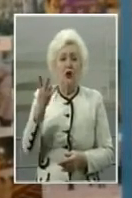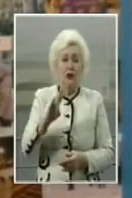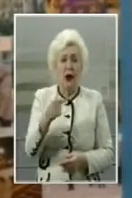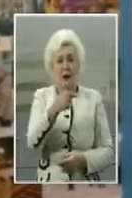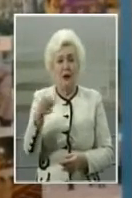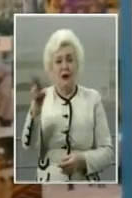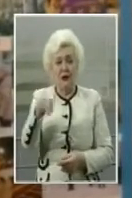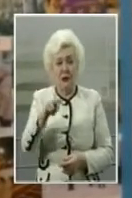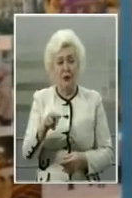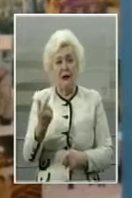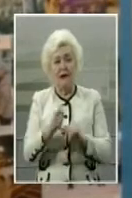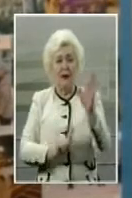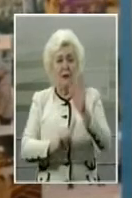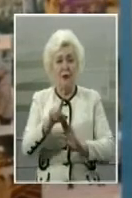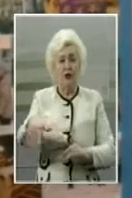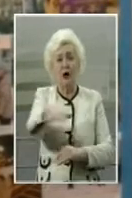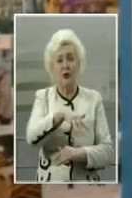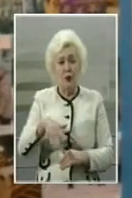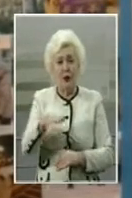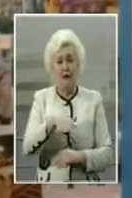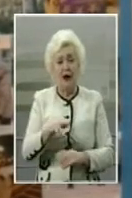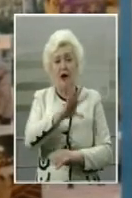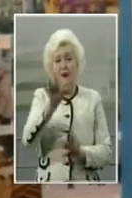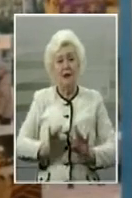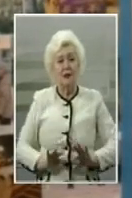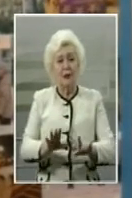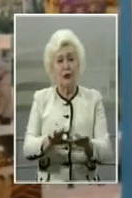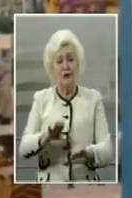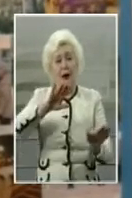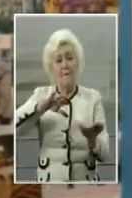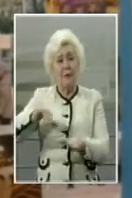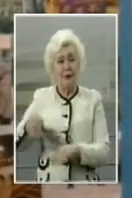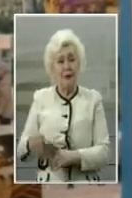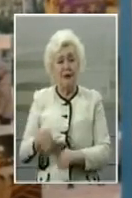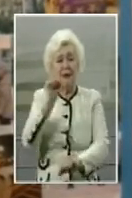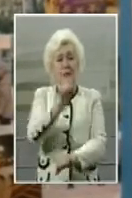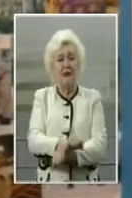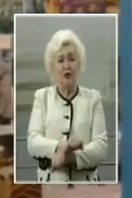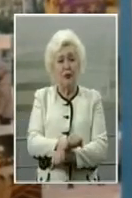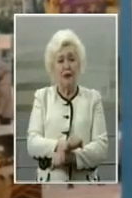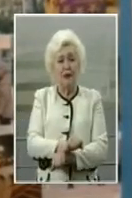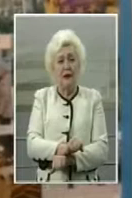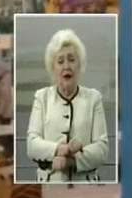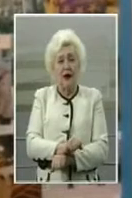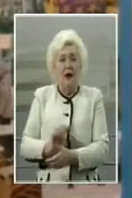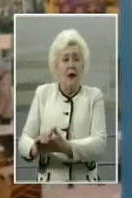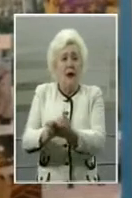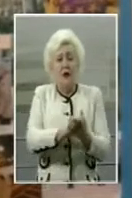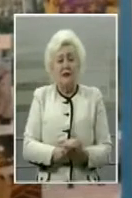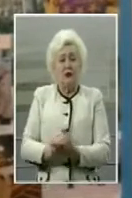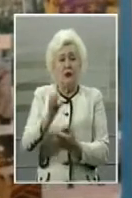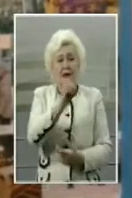грудень, саме початки Майдану, от процес от саме після призупинення от асоціації з